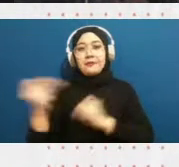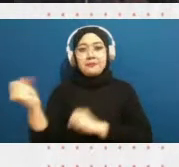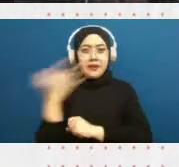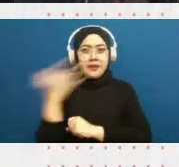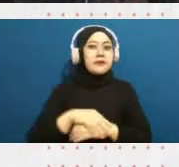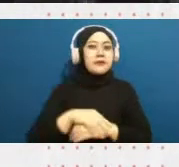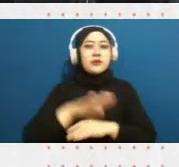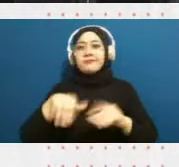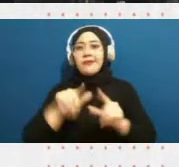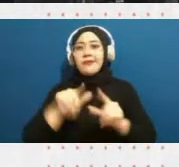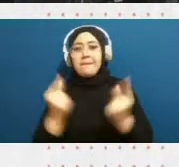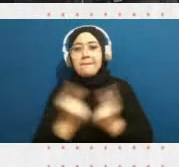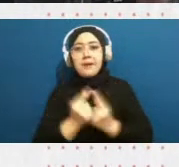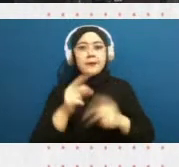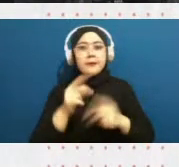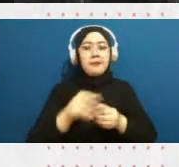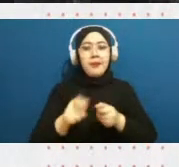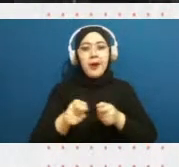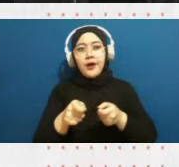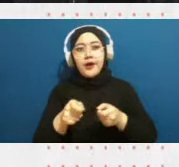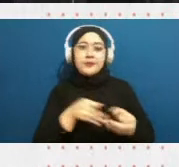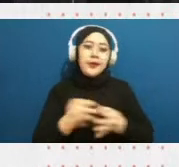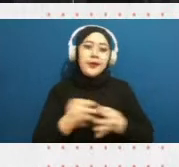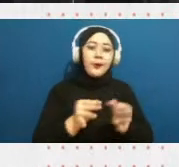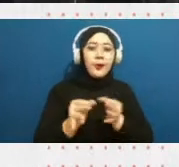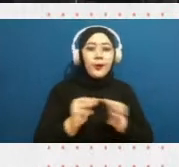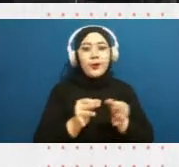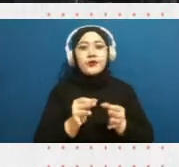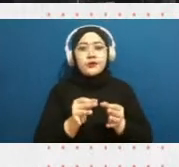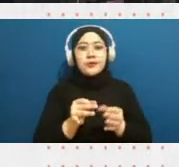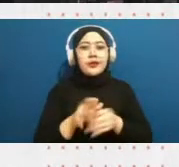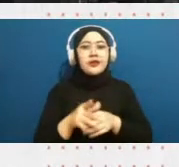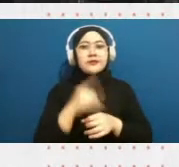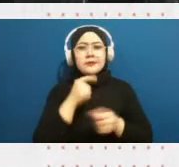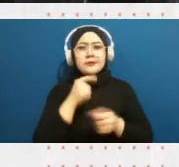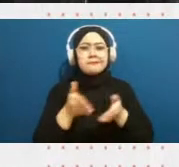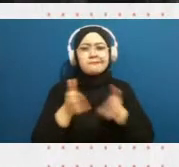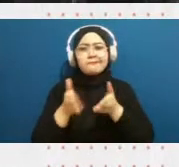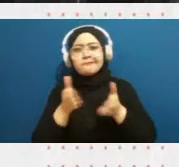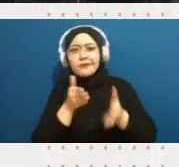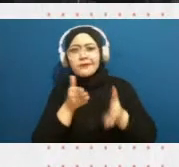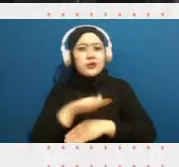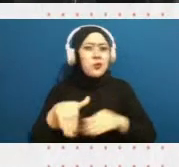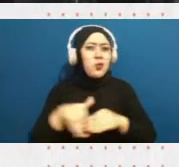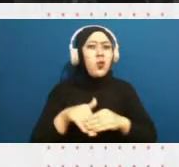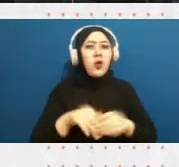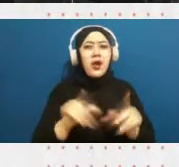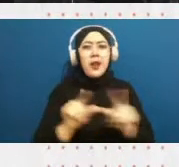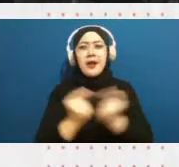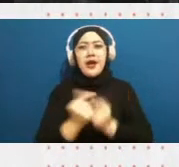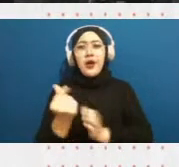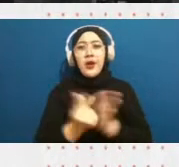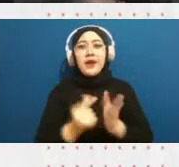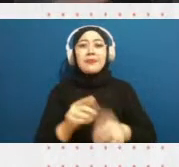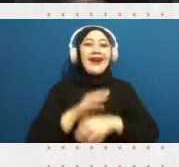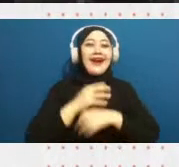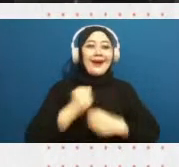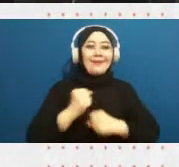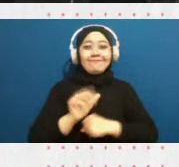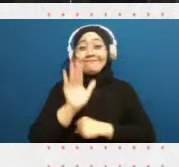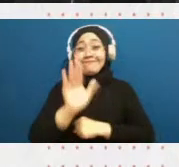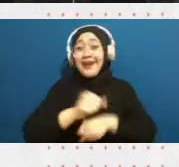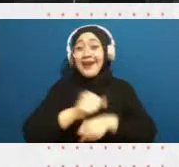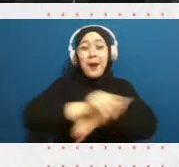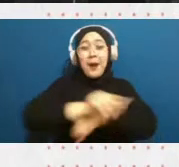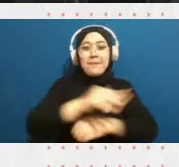industri keuangan nih, kawan-kawan BBI, tentunya di Indonesia. Jadi produk-produk yang digunakan ini bisa memberikan dampak yang lebih baik ya, karena kan sudah diawasi oleh